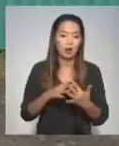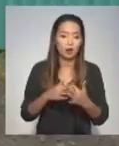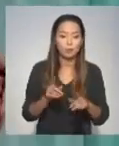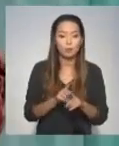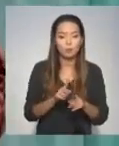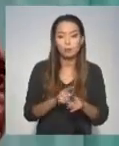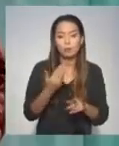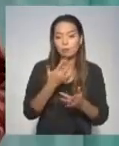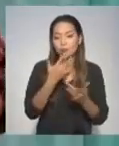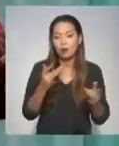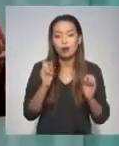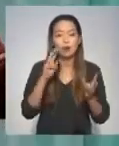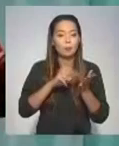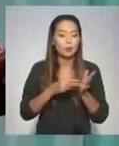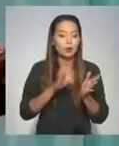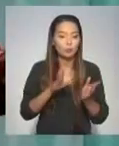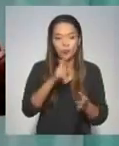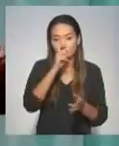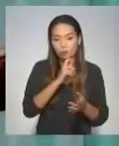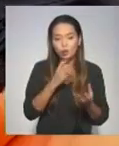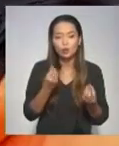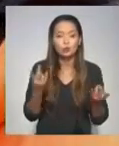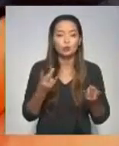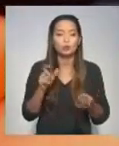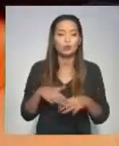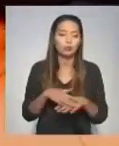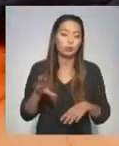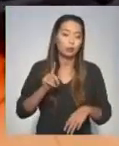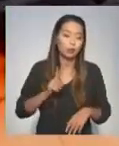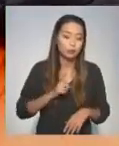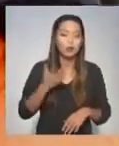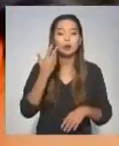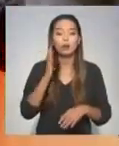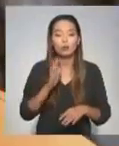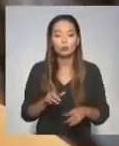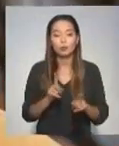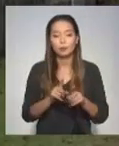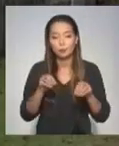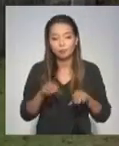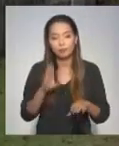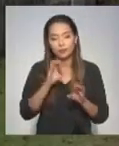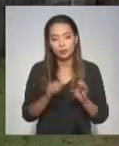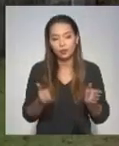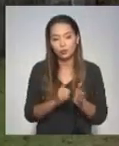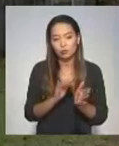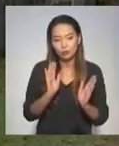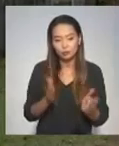Соколовка, по-прежнему непонятно. Неизвестно, и сколько еще жителям одного из когда-то перспективных сел придется стучаться в